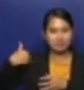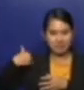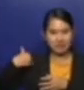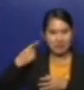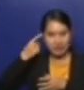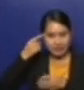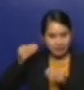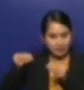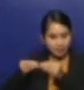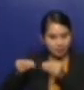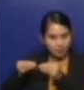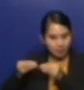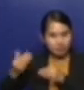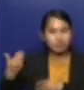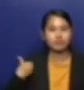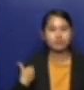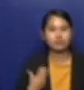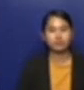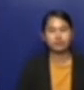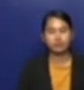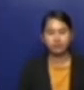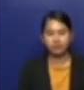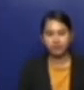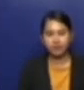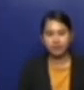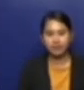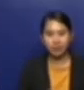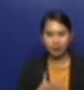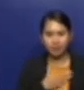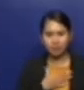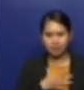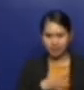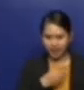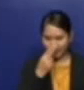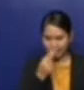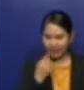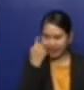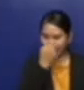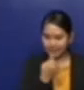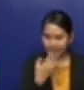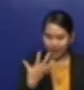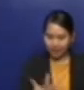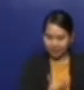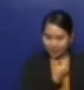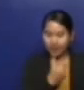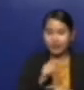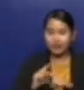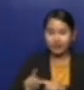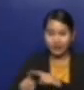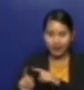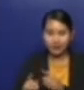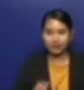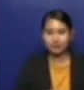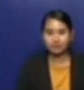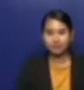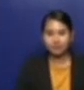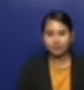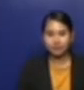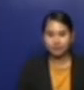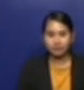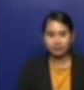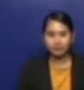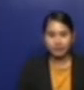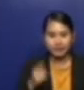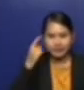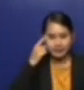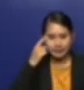านี้ผมอยากไม่เห็นคนที่มีอำนาจหรือฝ่ายที่มีอำนาจเนี่ยคิดอค